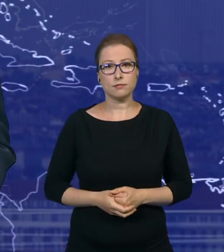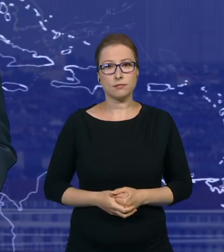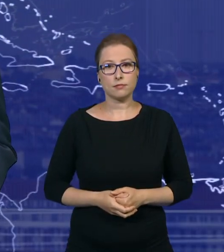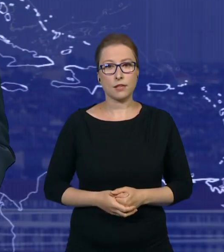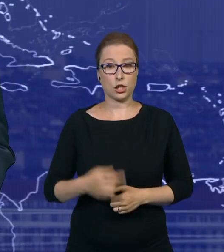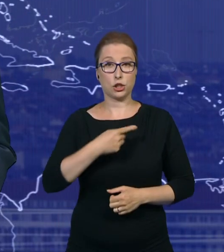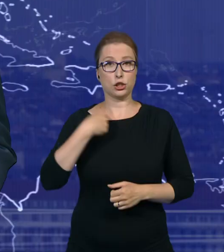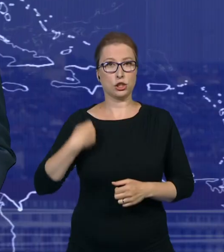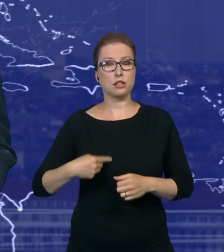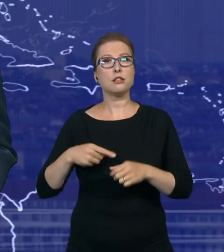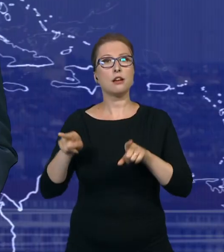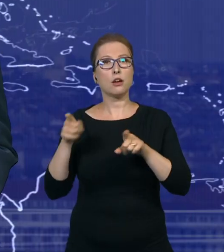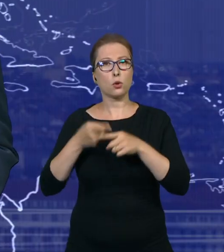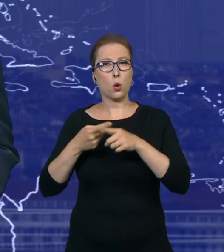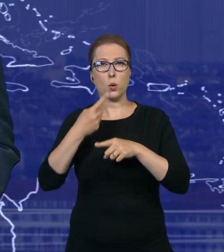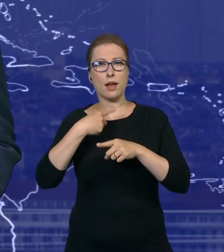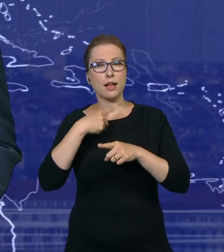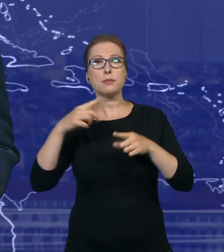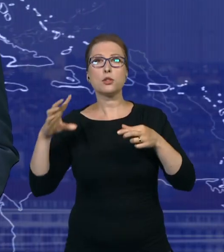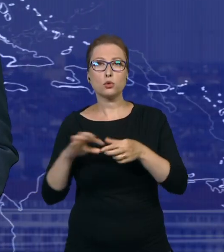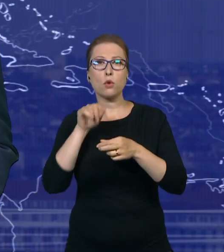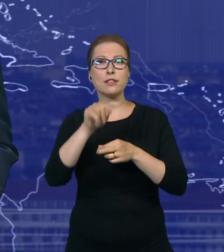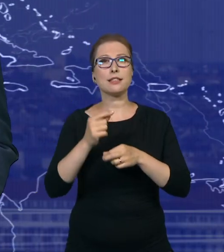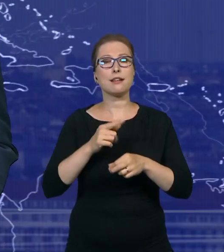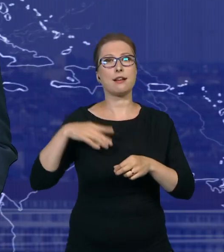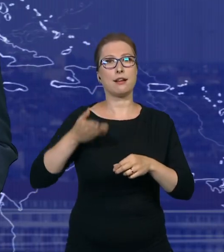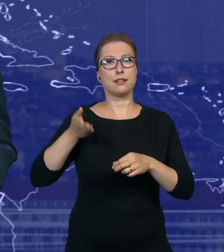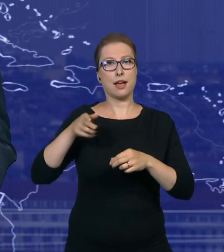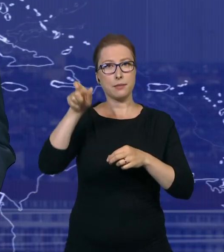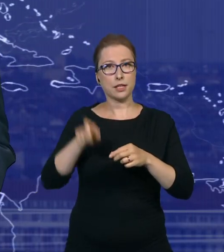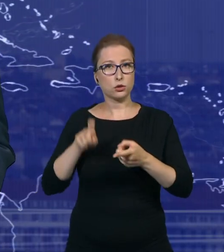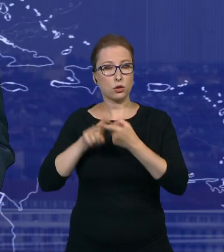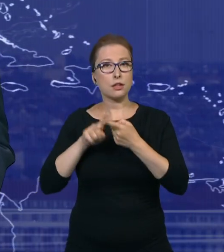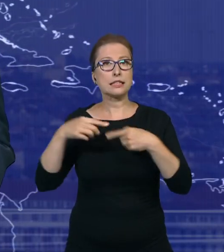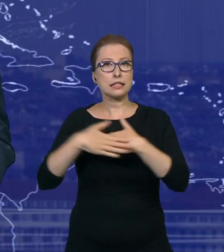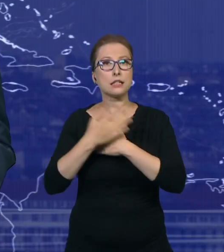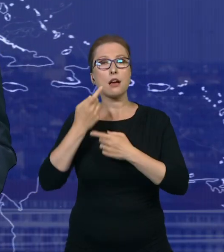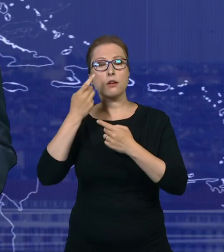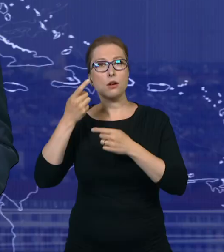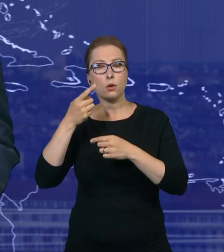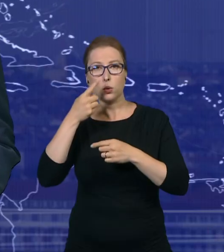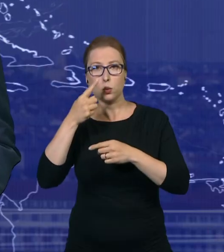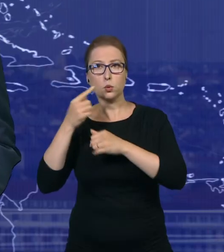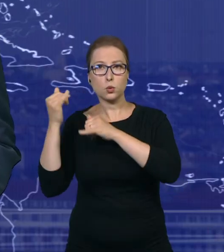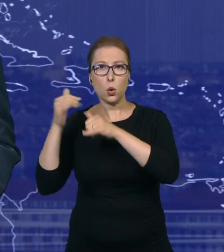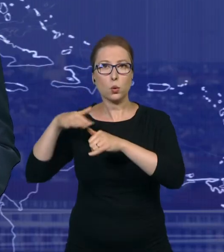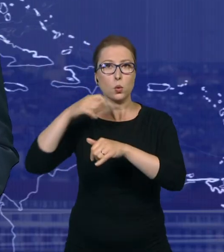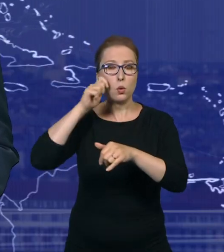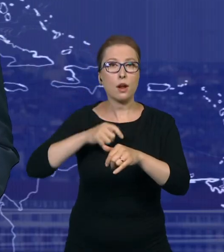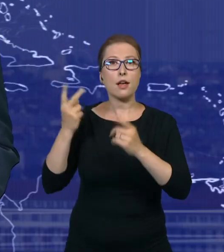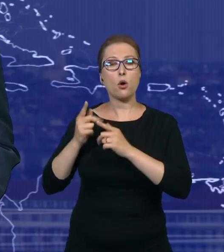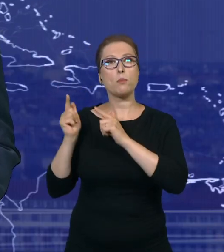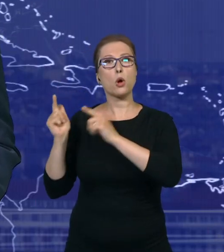Čína se zase ohradila vůči prohlášení generálního tajemníka na to, že agresi na Ukrajině umožňuje, když podporuje